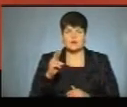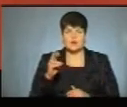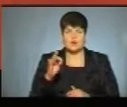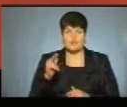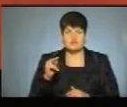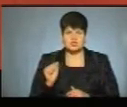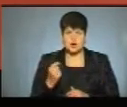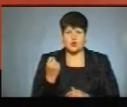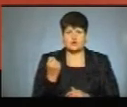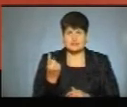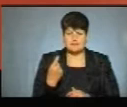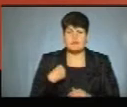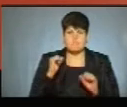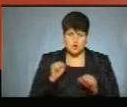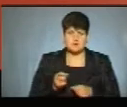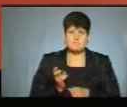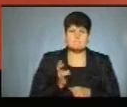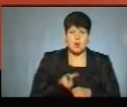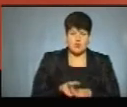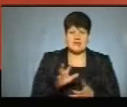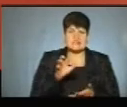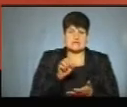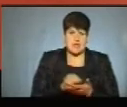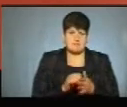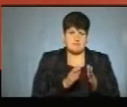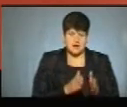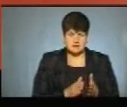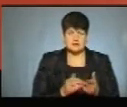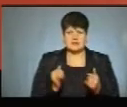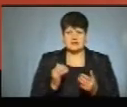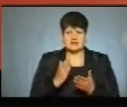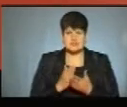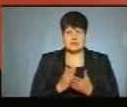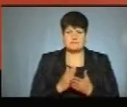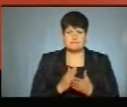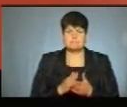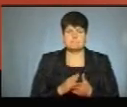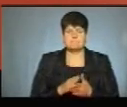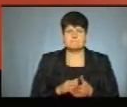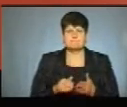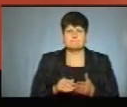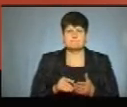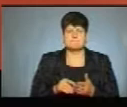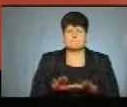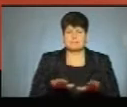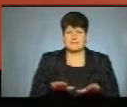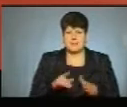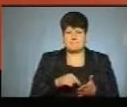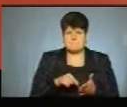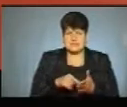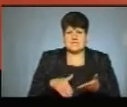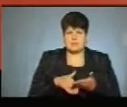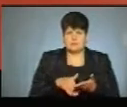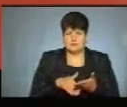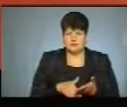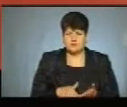ось, де ми можемо приходити і займатися. І в нас є, звичайно, місцеве, міське сприяння для розвитку пласту. У